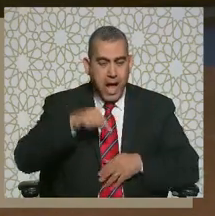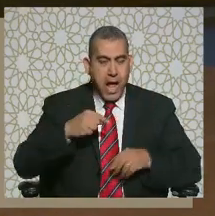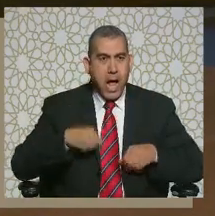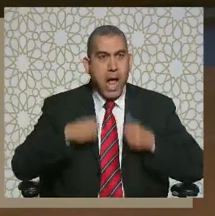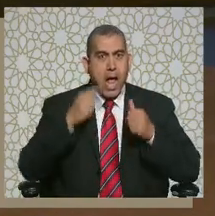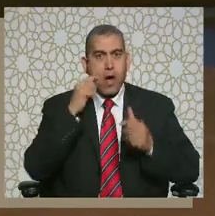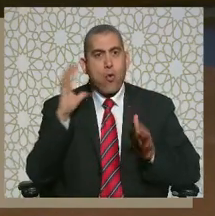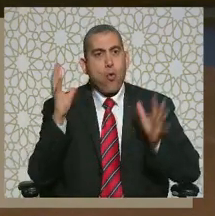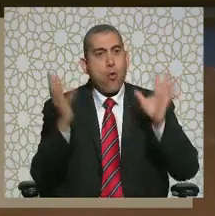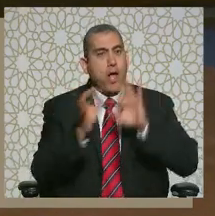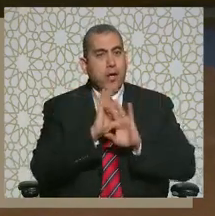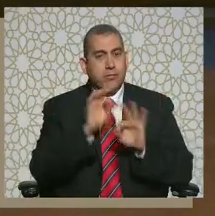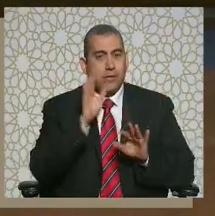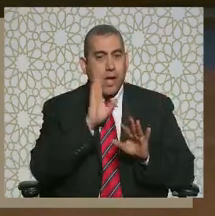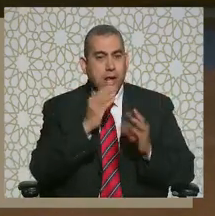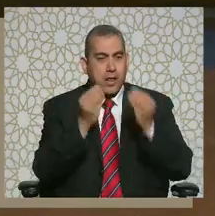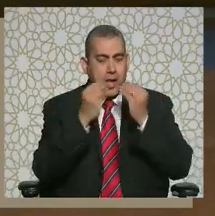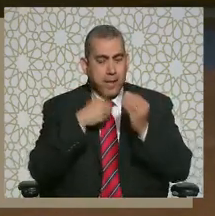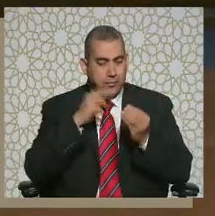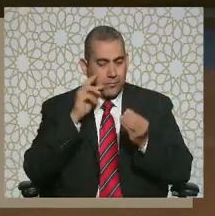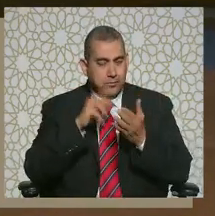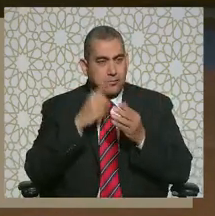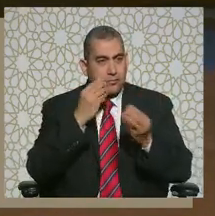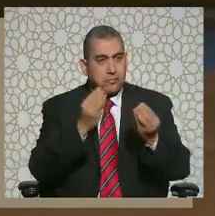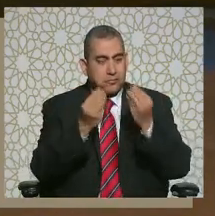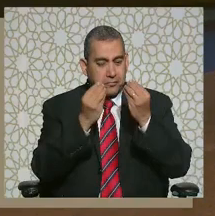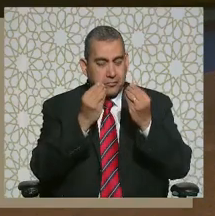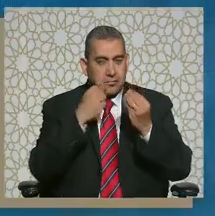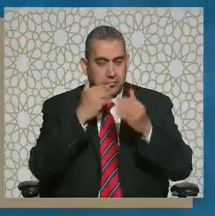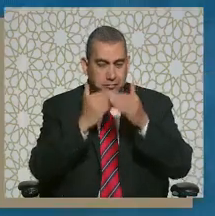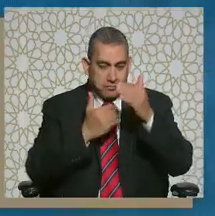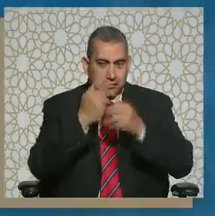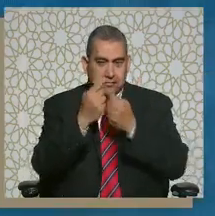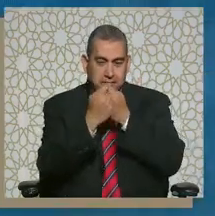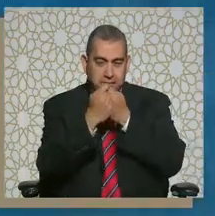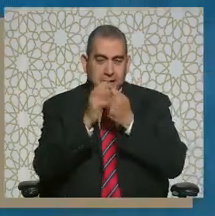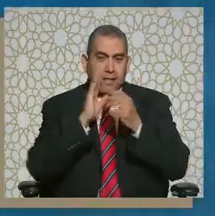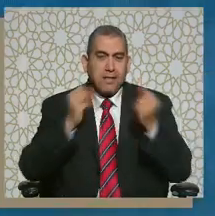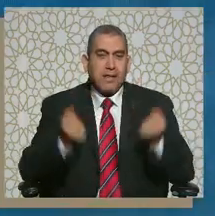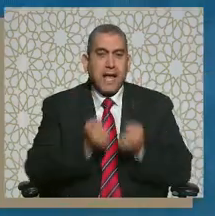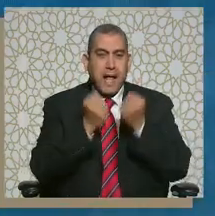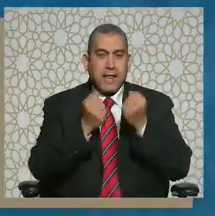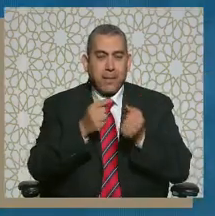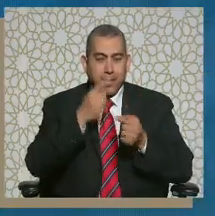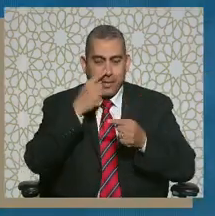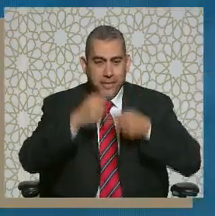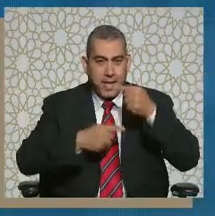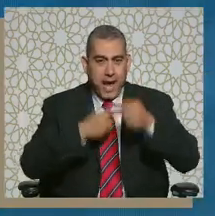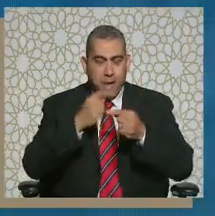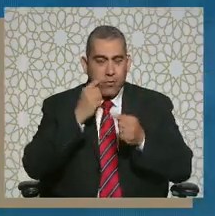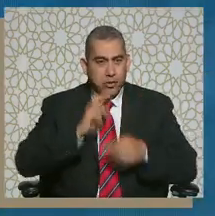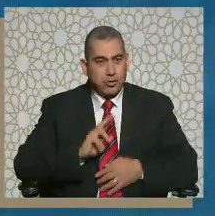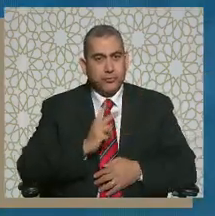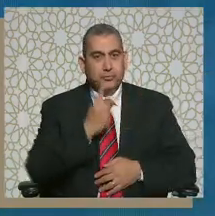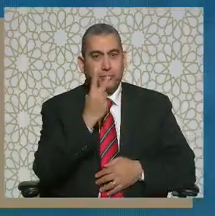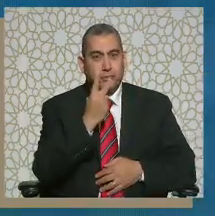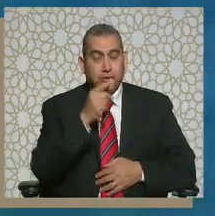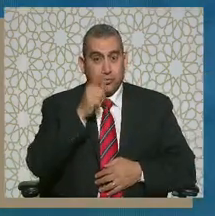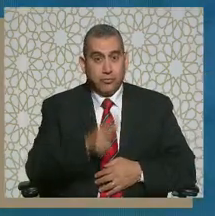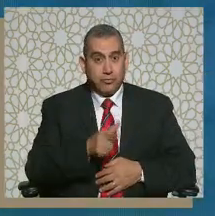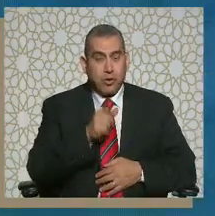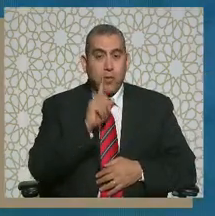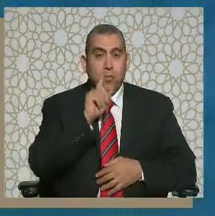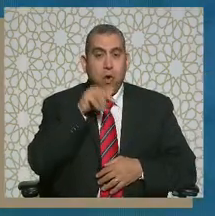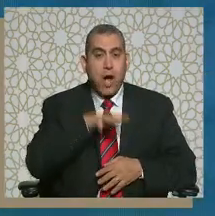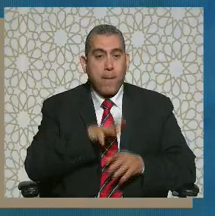كلها درس انا بسميه درس التاهيل والتدريب والتعود والتغيير حضره النبي قال